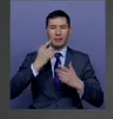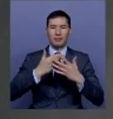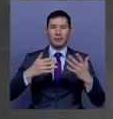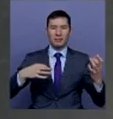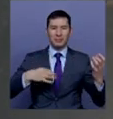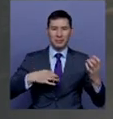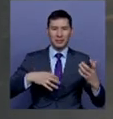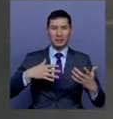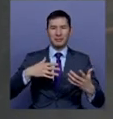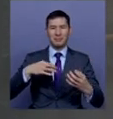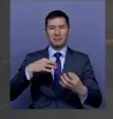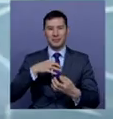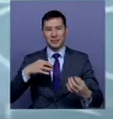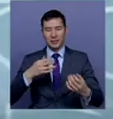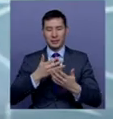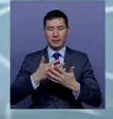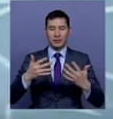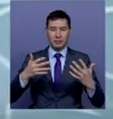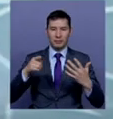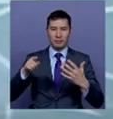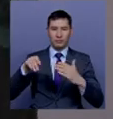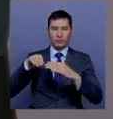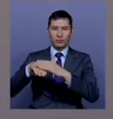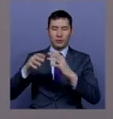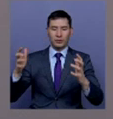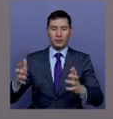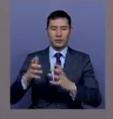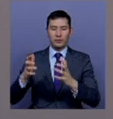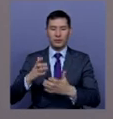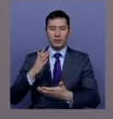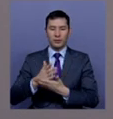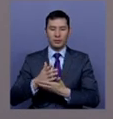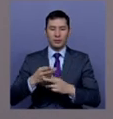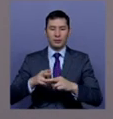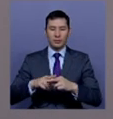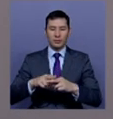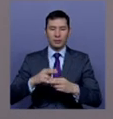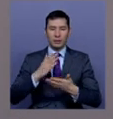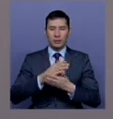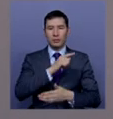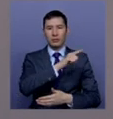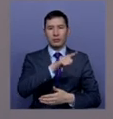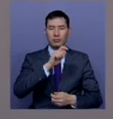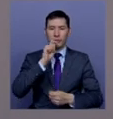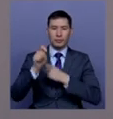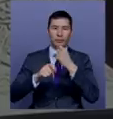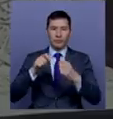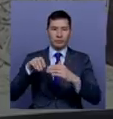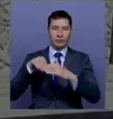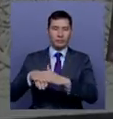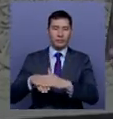қарым-қатынас орнатылды. Соған байланысты мына Қазақстандағы басқа елдің мемлекеттерінің елшіліктерінен музей қорына сыйға жаңадан музыкалық аспаптар алынды.